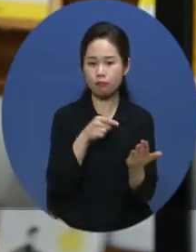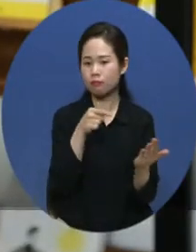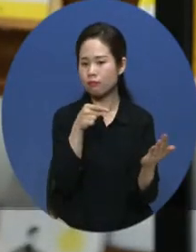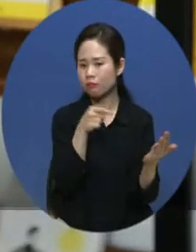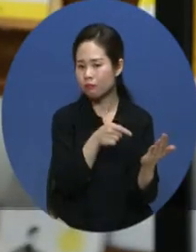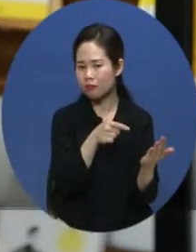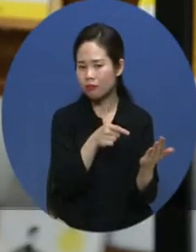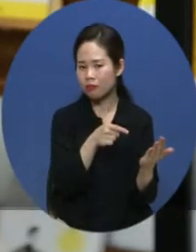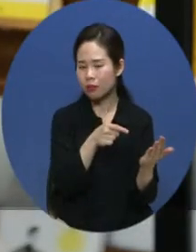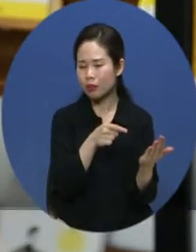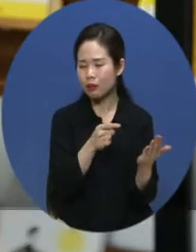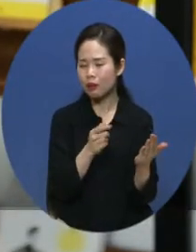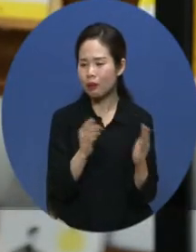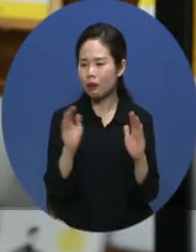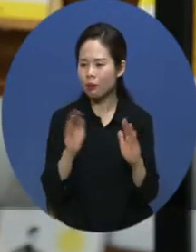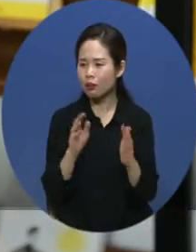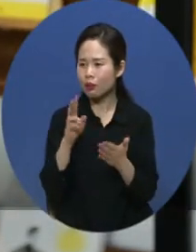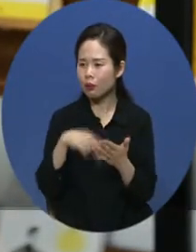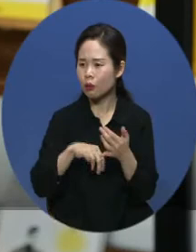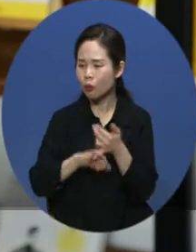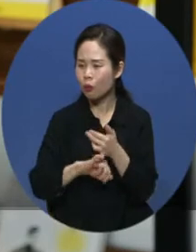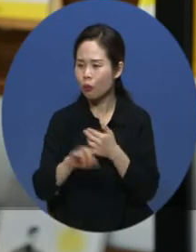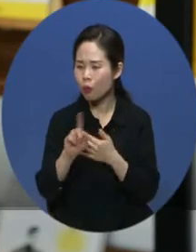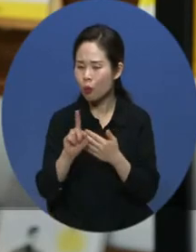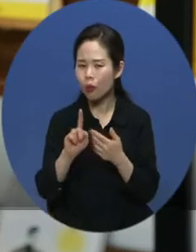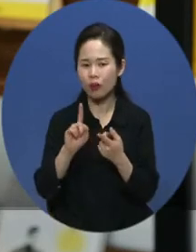작품이 학생들한테 읽혀야 되는지 이런